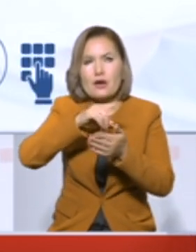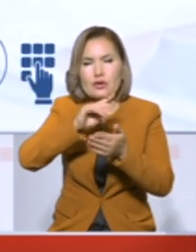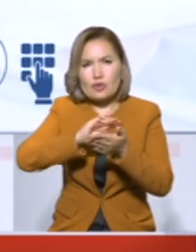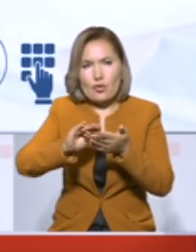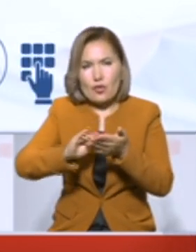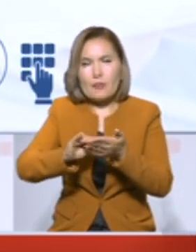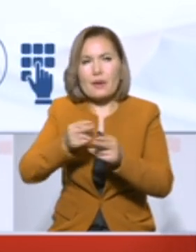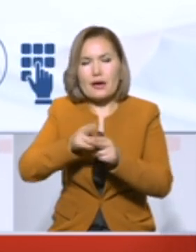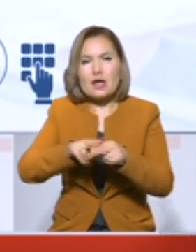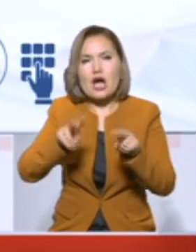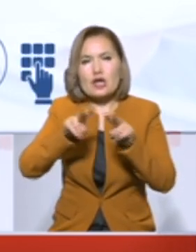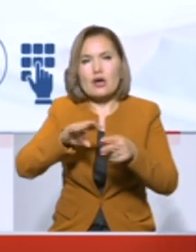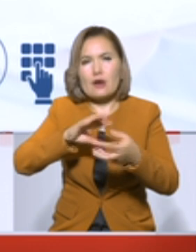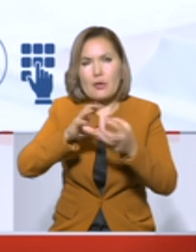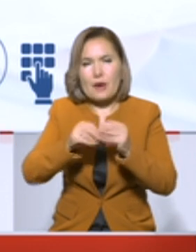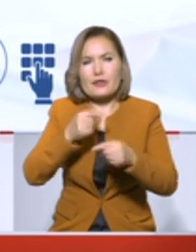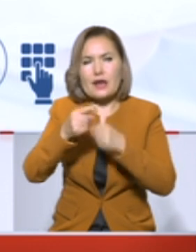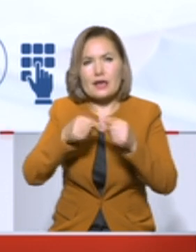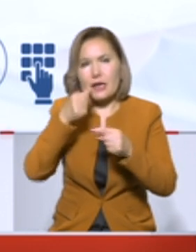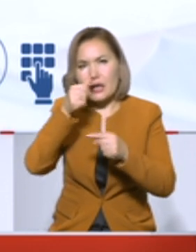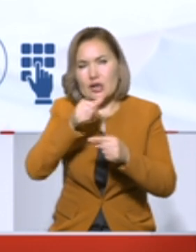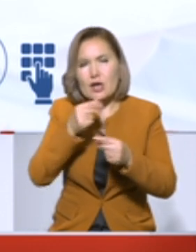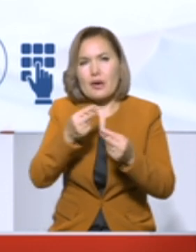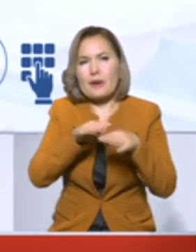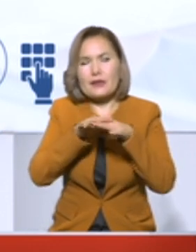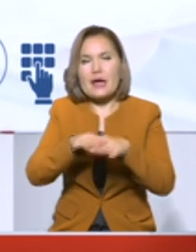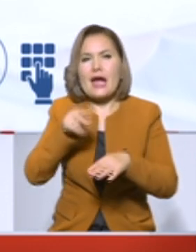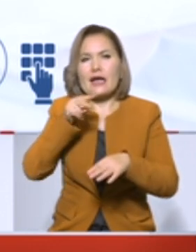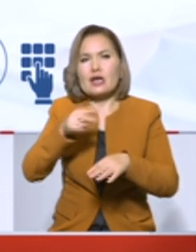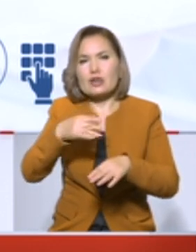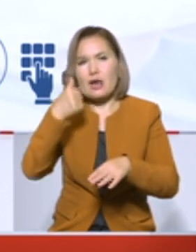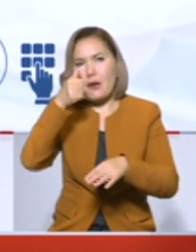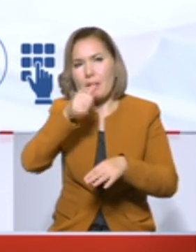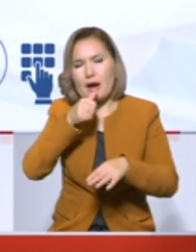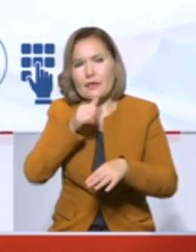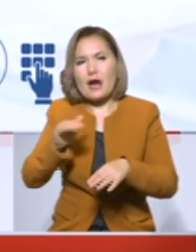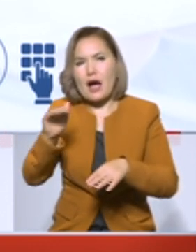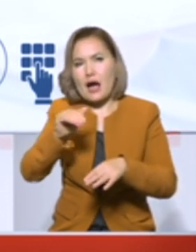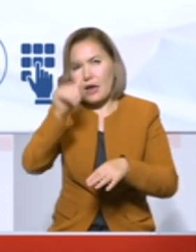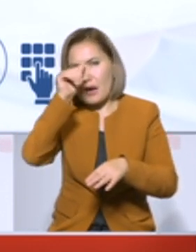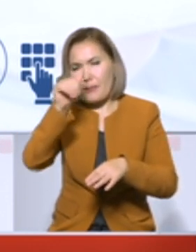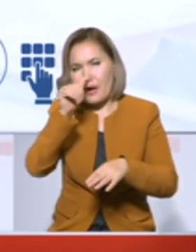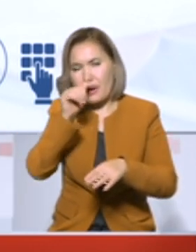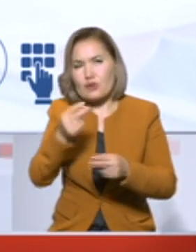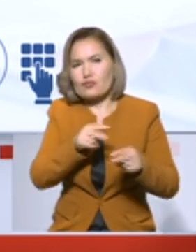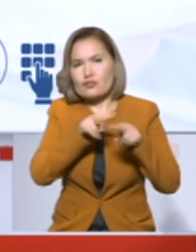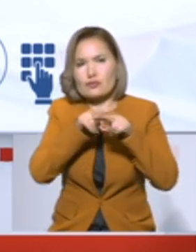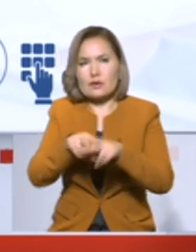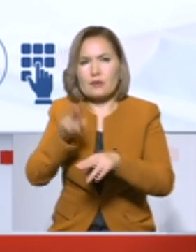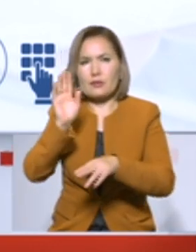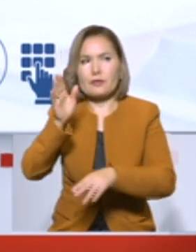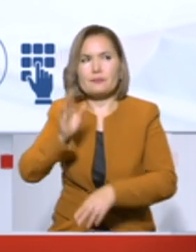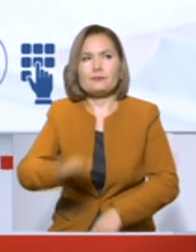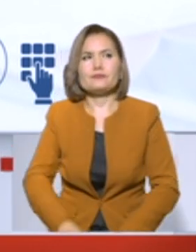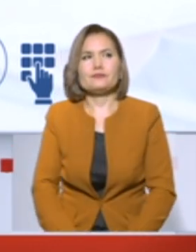арқылы тексере алады. Келесі жылғы қаржы 2025 жылдың ақпанында есептеледі.